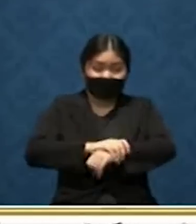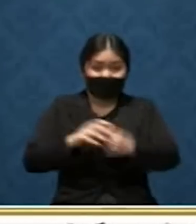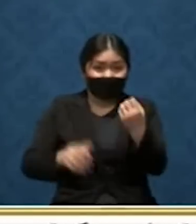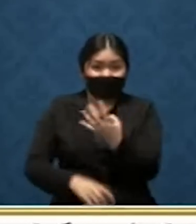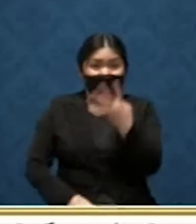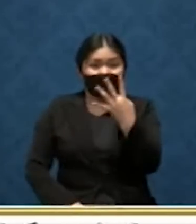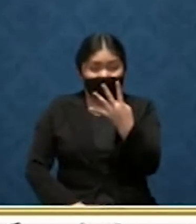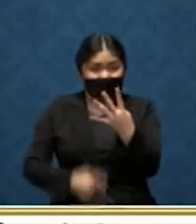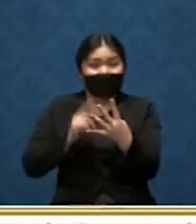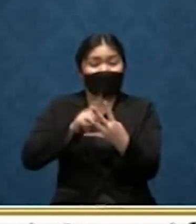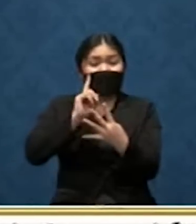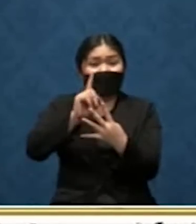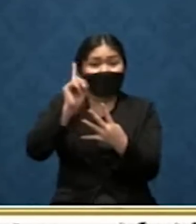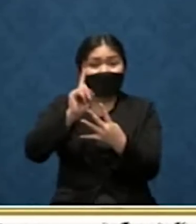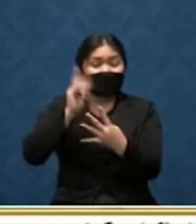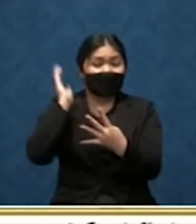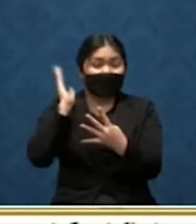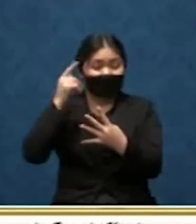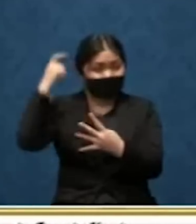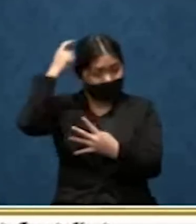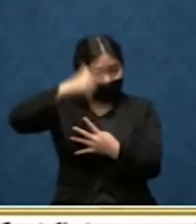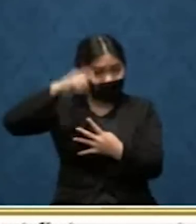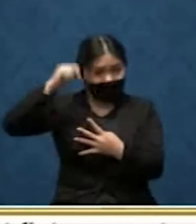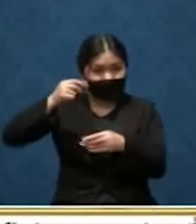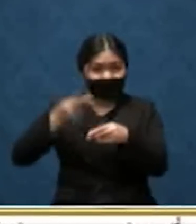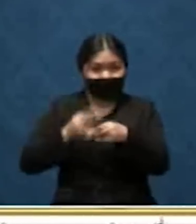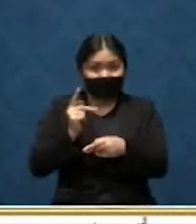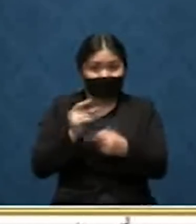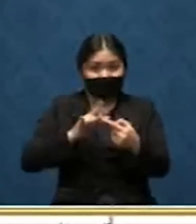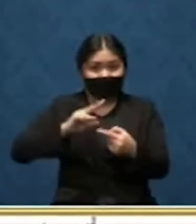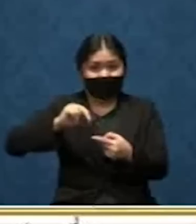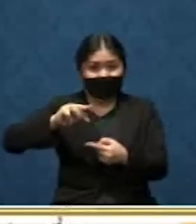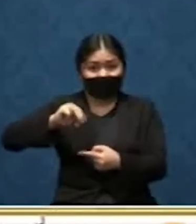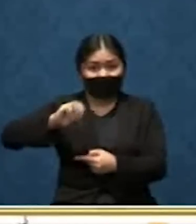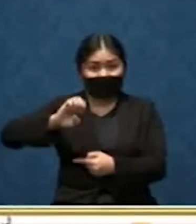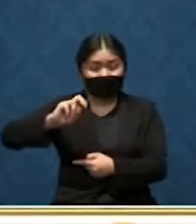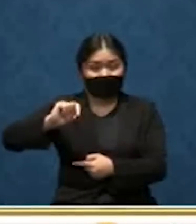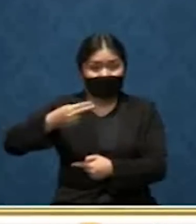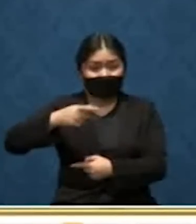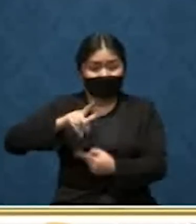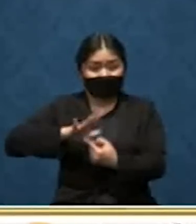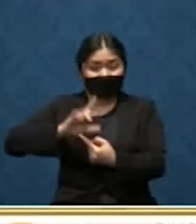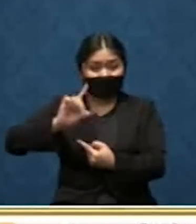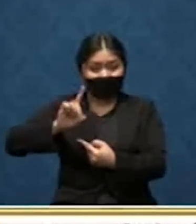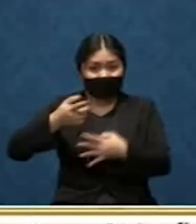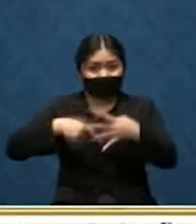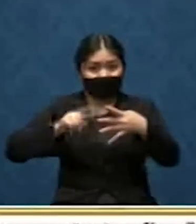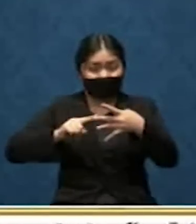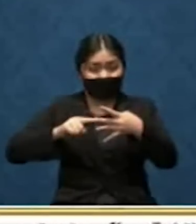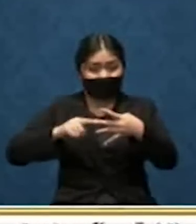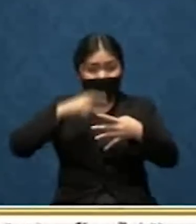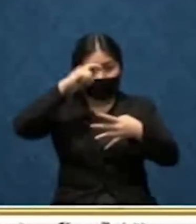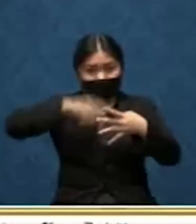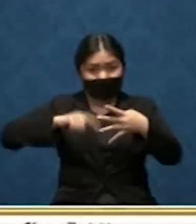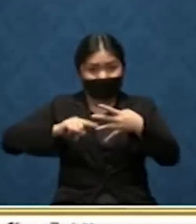ายลาย 1 เป็ชายชาวเมีนมาชื่อทุนมนหลัดคน 1 เป็นชายสัญชาตไย